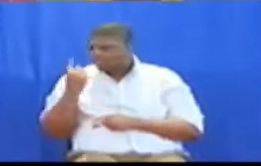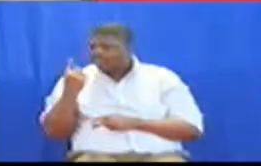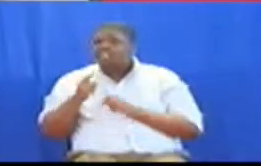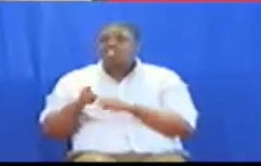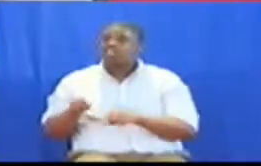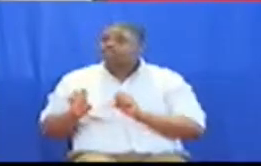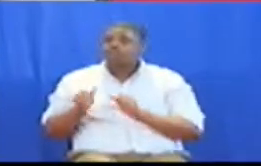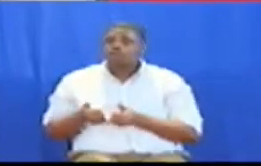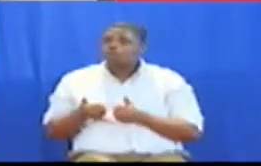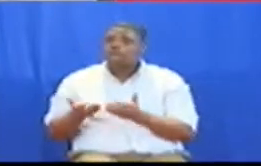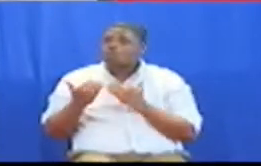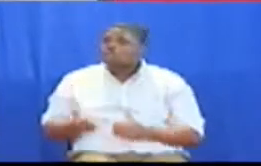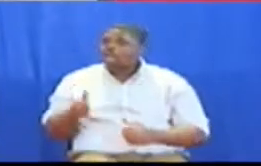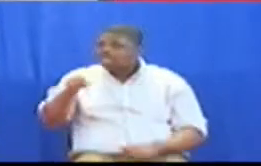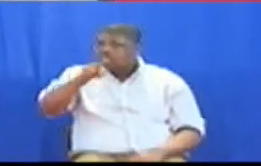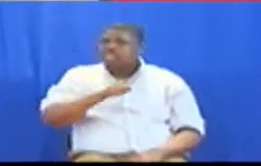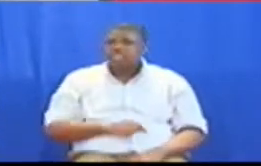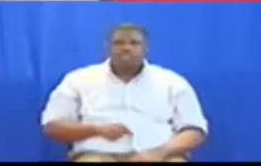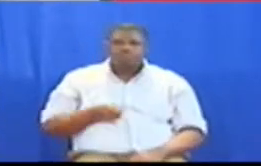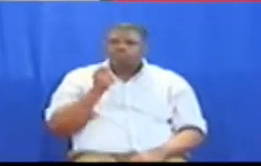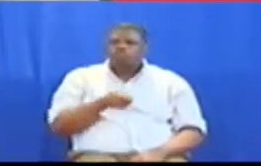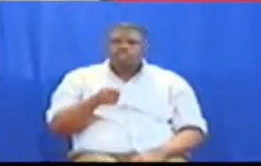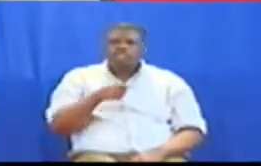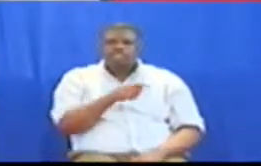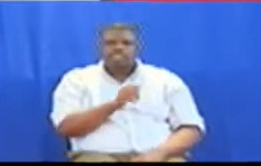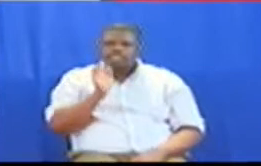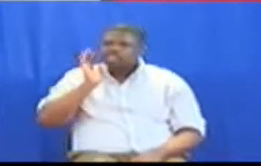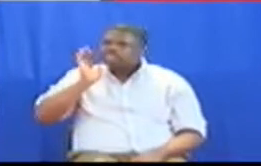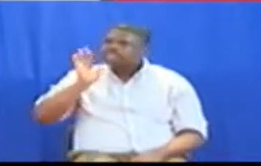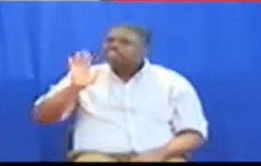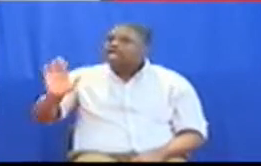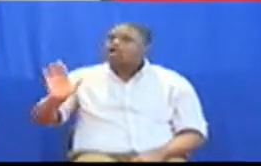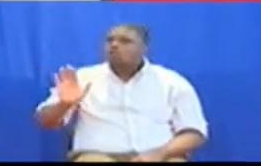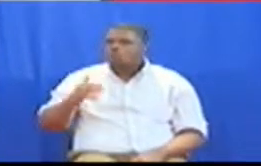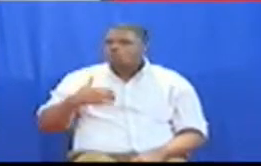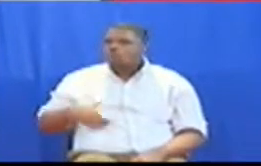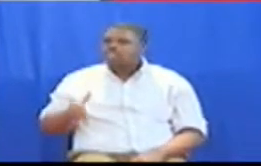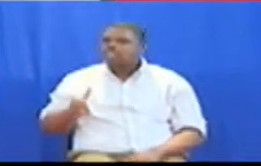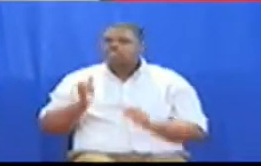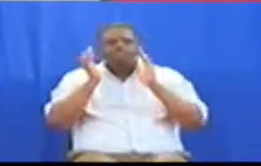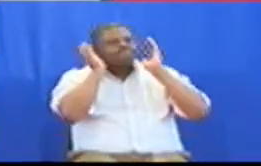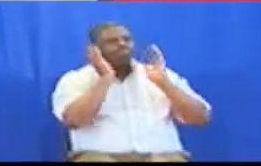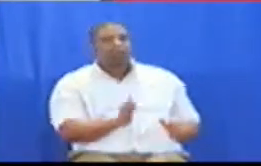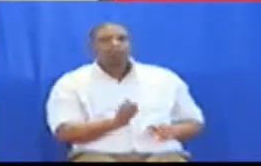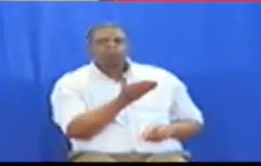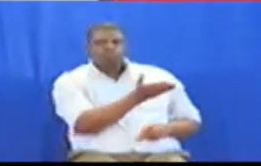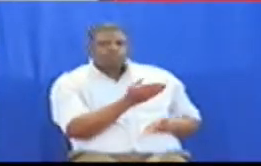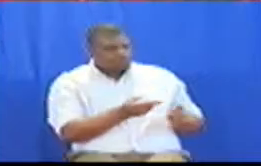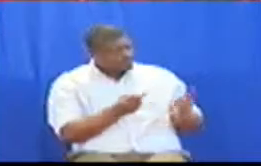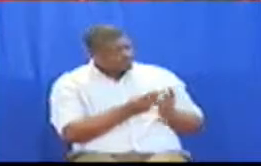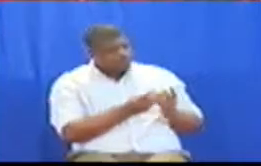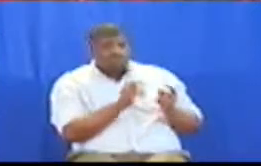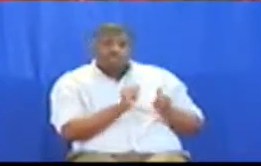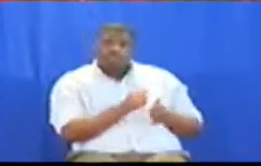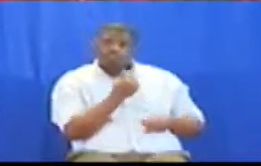bado linawahitaji sana. Ni pongezi hizo za kwako mheshimiwa waziri mkuu. Lakini kuna jambo moja